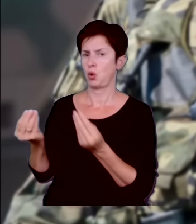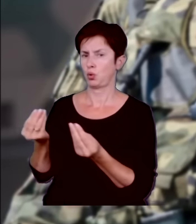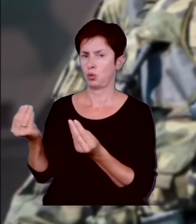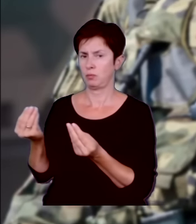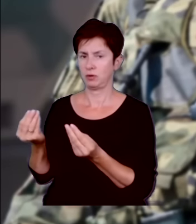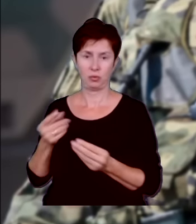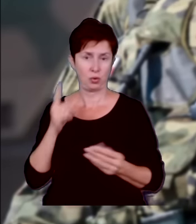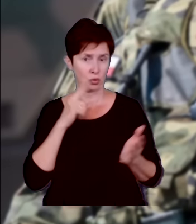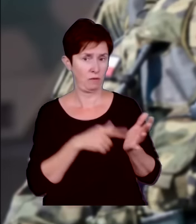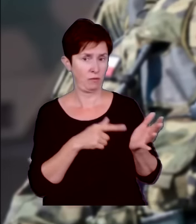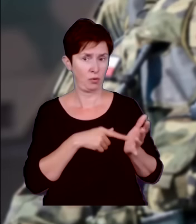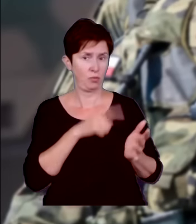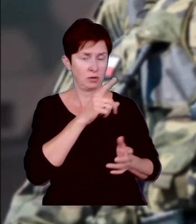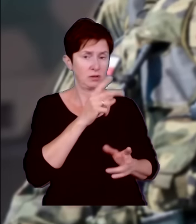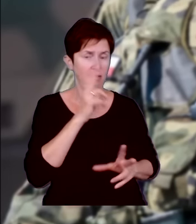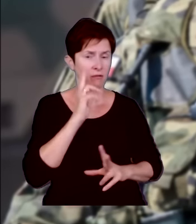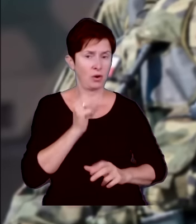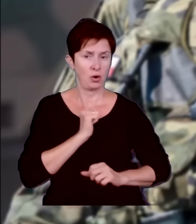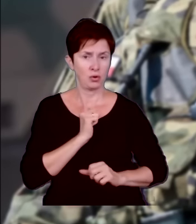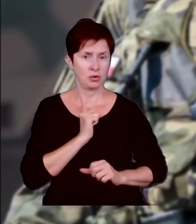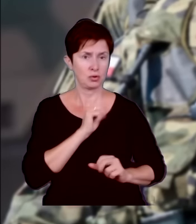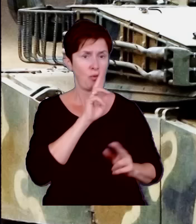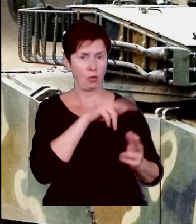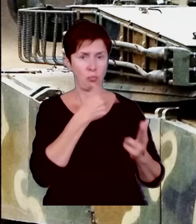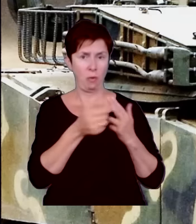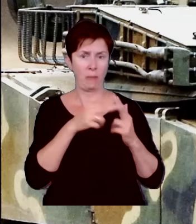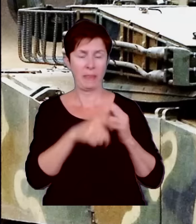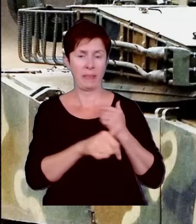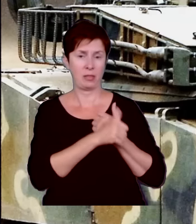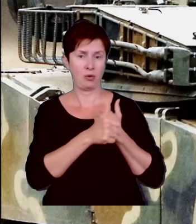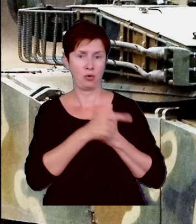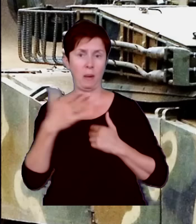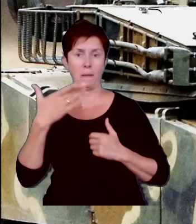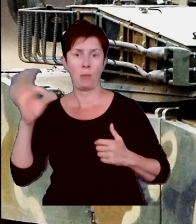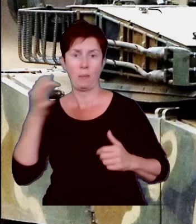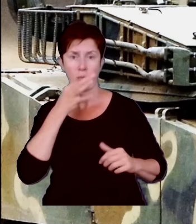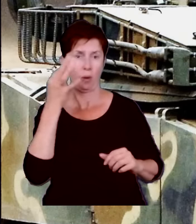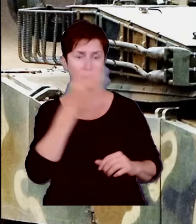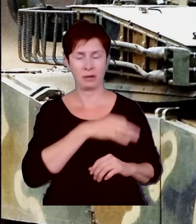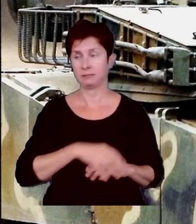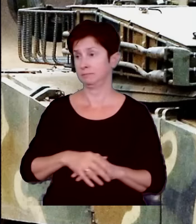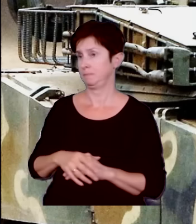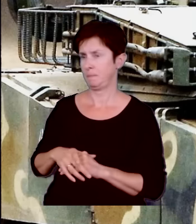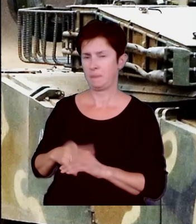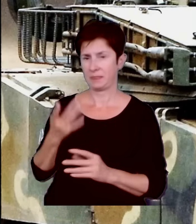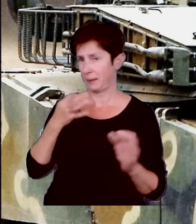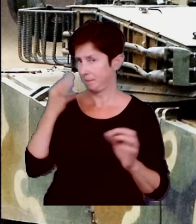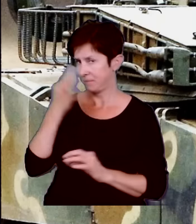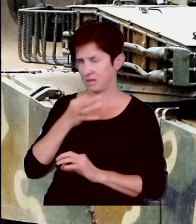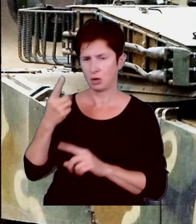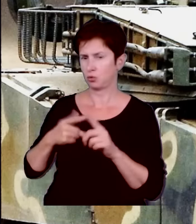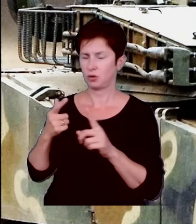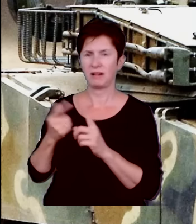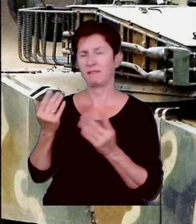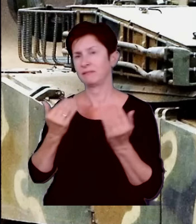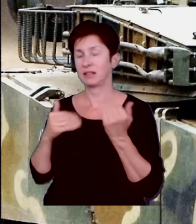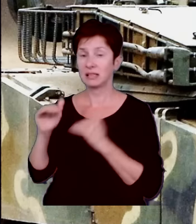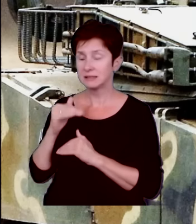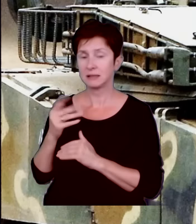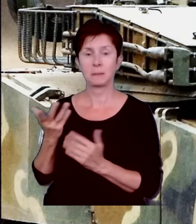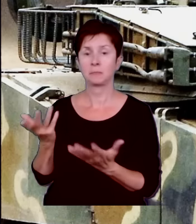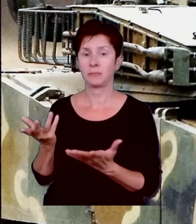Generalnego jak Odpowiedź na zapytanie z monu nawet coś więcej niż zapytanie bo jeżeli